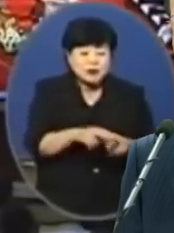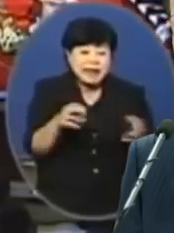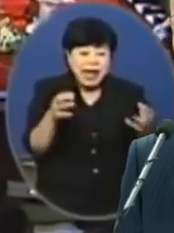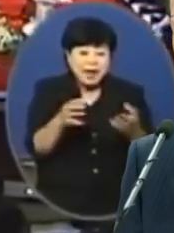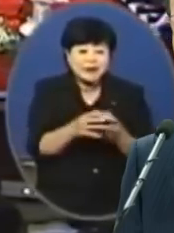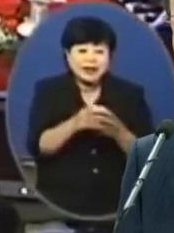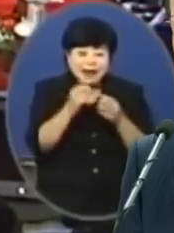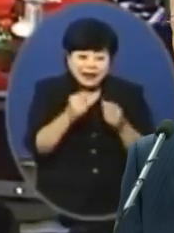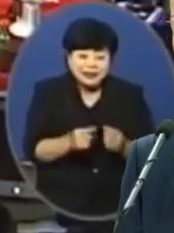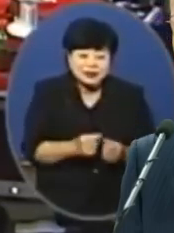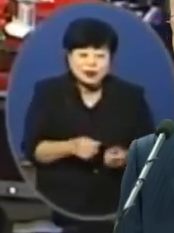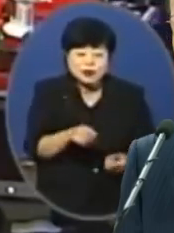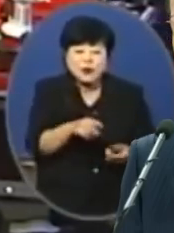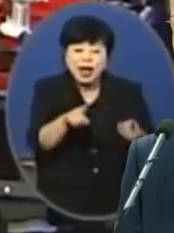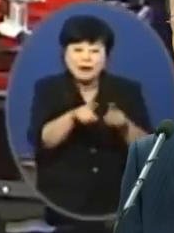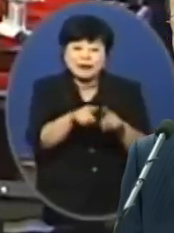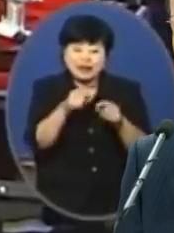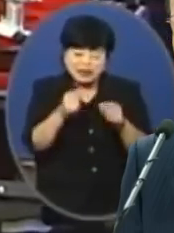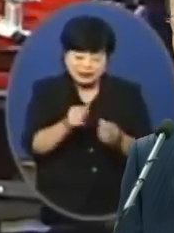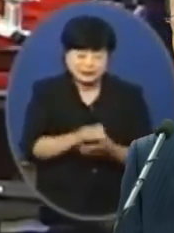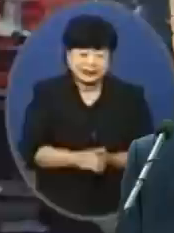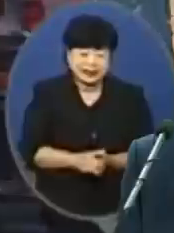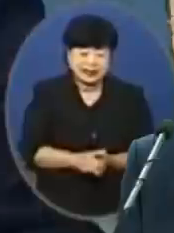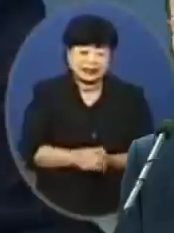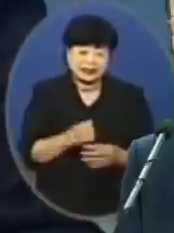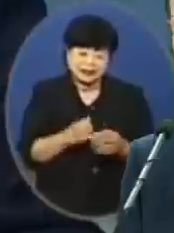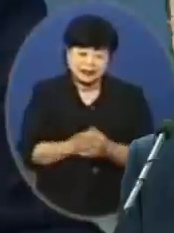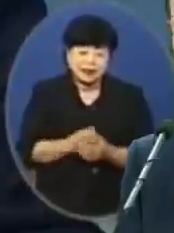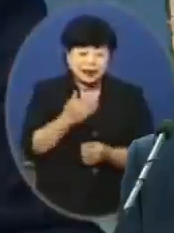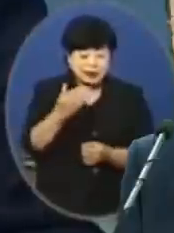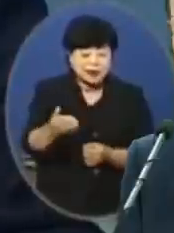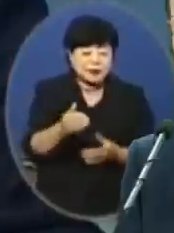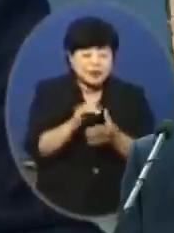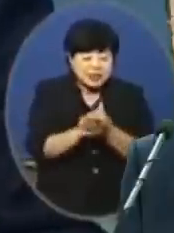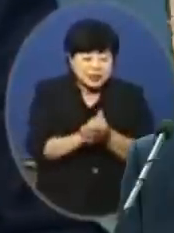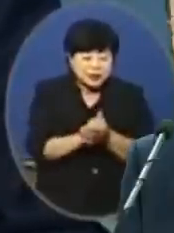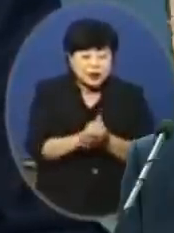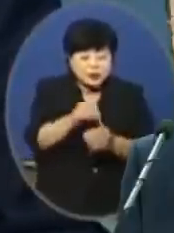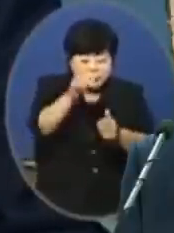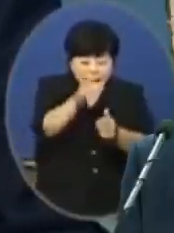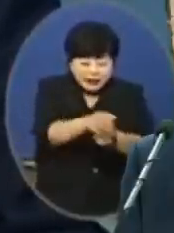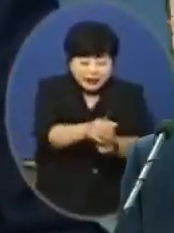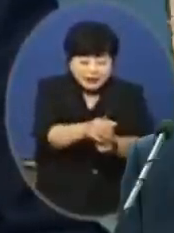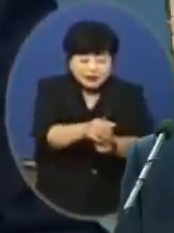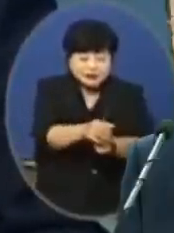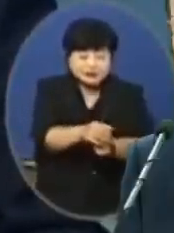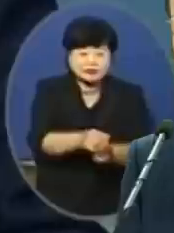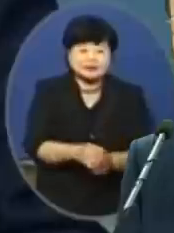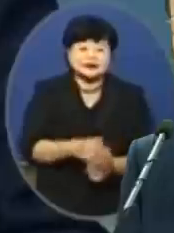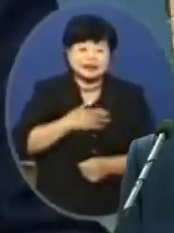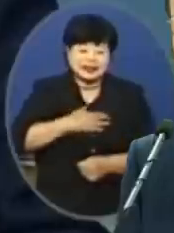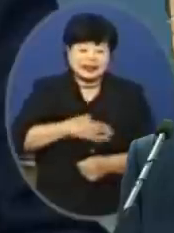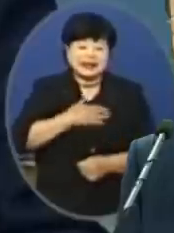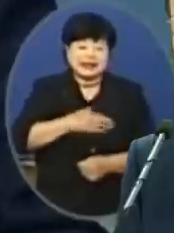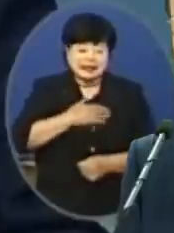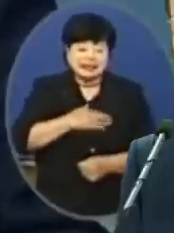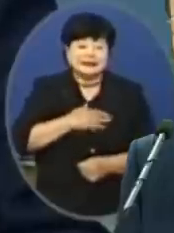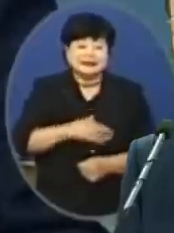계십니다. 우리와 함께 계십니다. 그러므로 여러분이 기도로서 맡기면 오라 일은 내